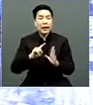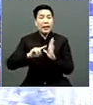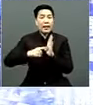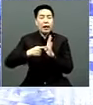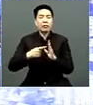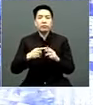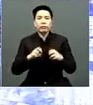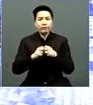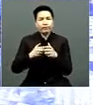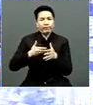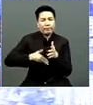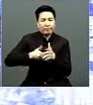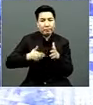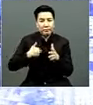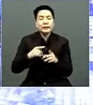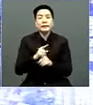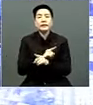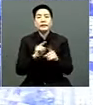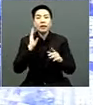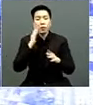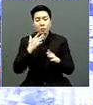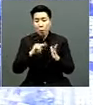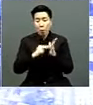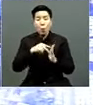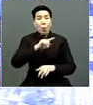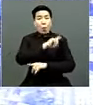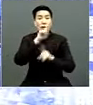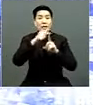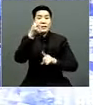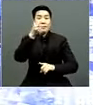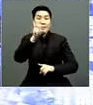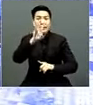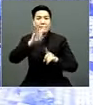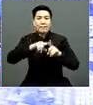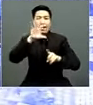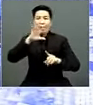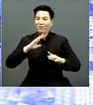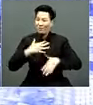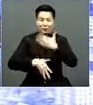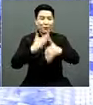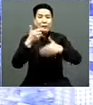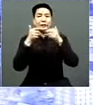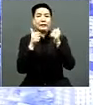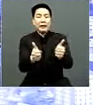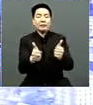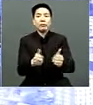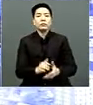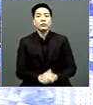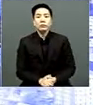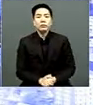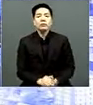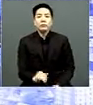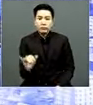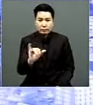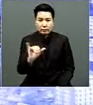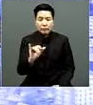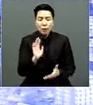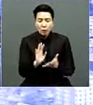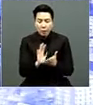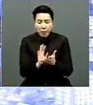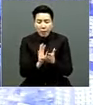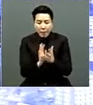จะมีความคลุกคลักหน่อยหนึ่งก็ไม่ได้หมายความว่าพอ17ปุ๊บมันจะได้แหมเหมือนพลิกหน้ามือเป็นหลังมือแล้วก็เห็นความเปลี่ย